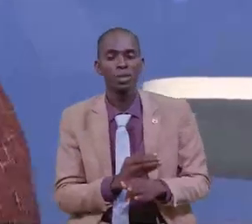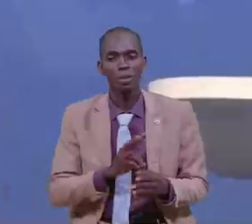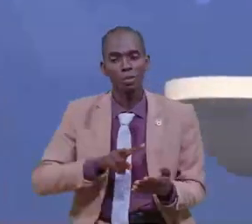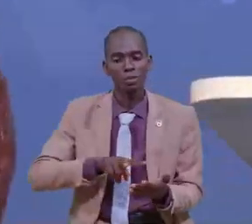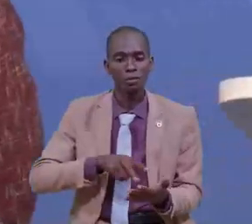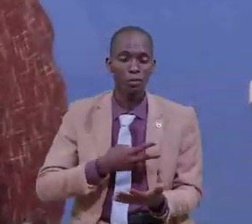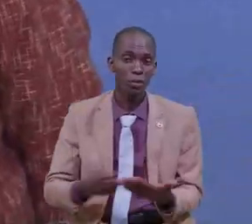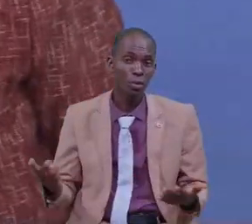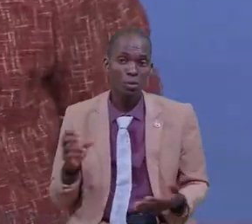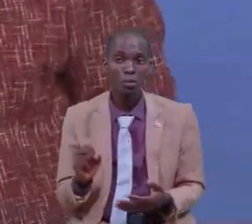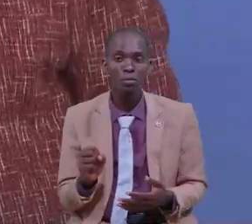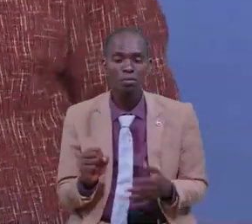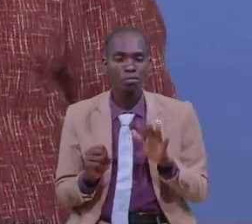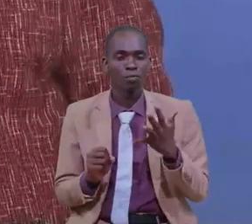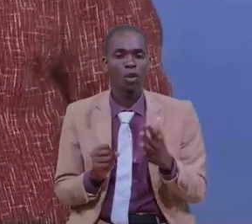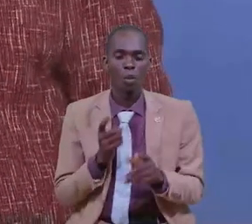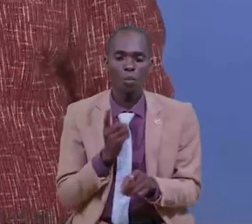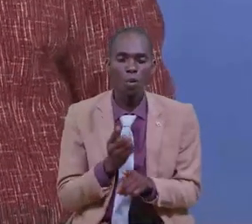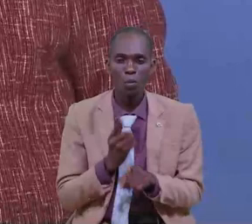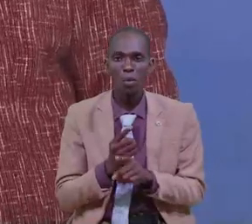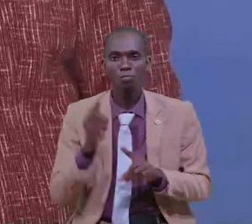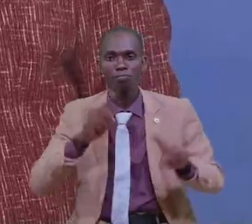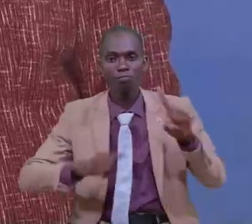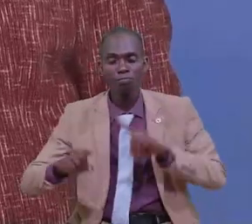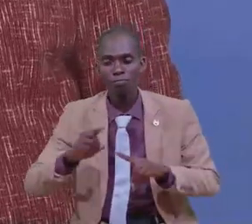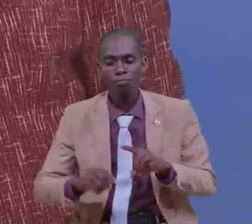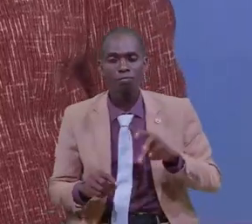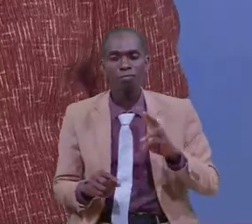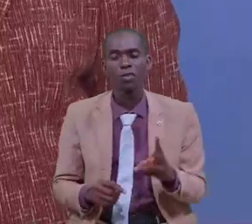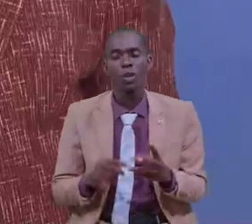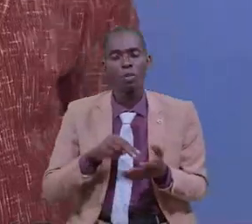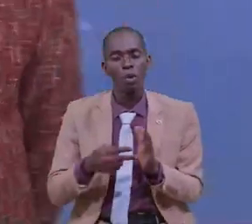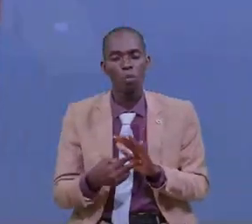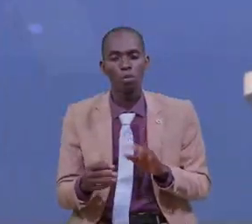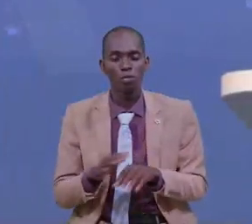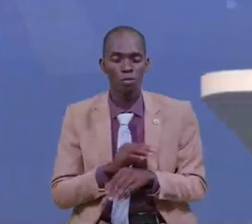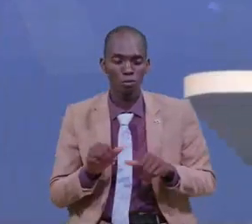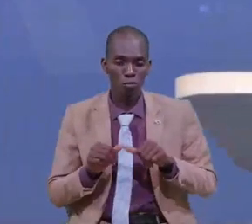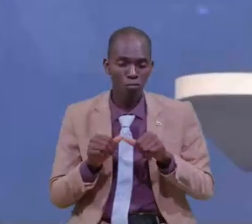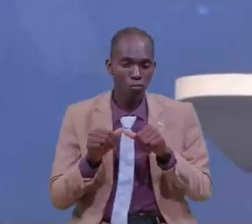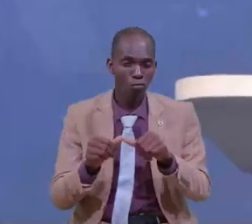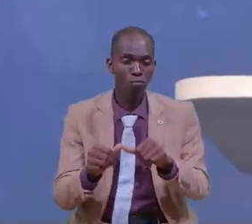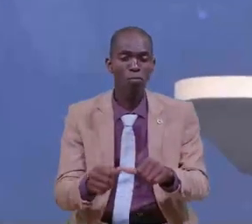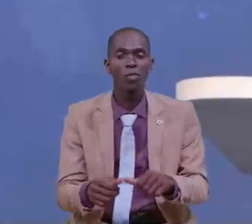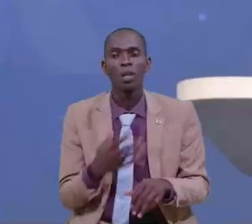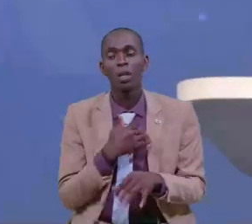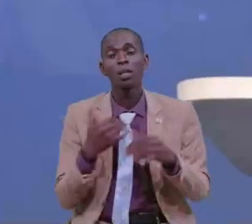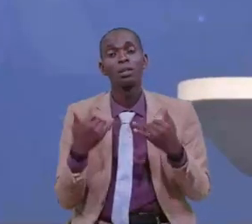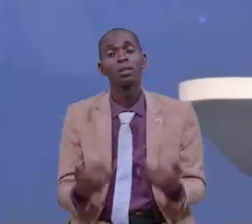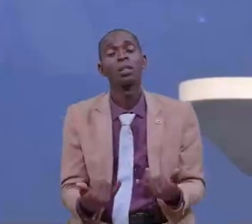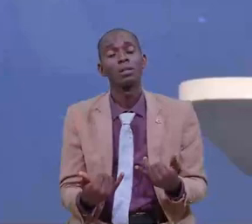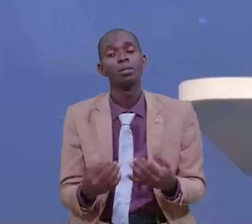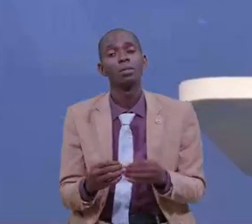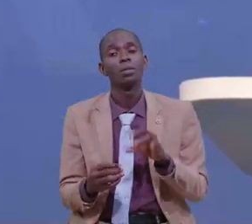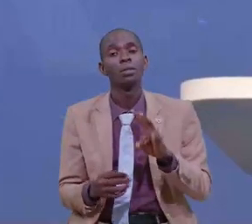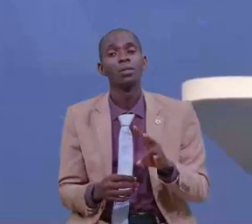les revers bloqués, les propos justes, la fermeté déterminée, et maintenant,